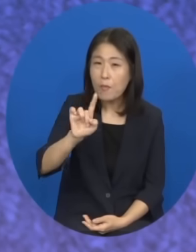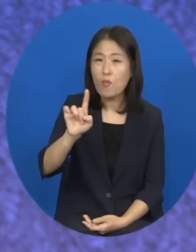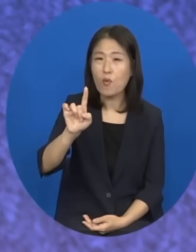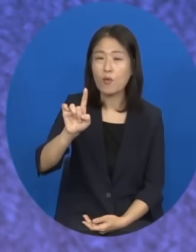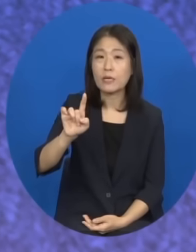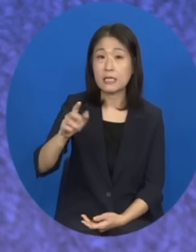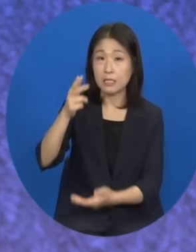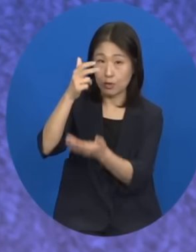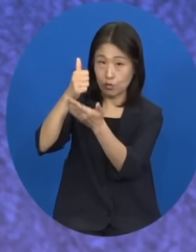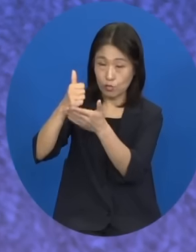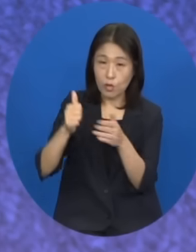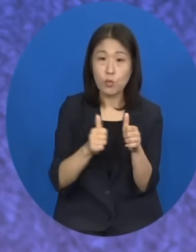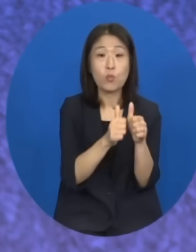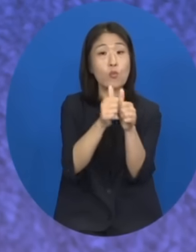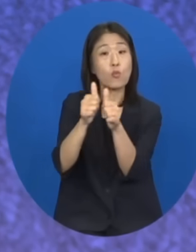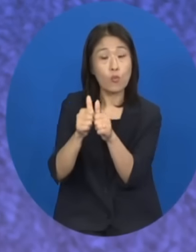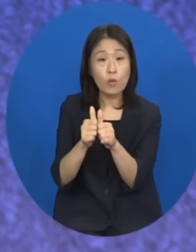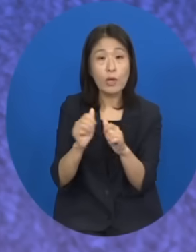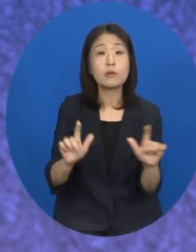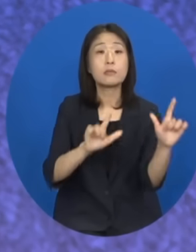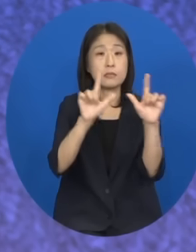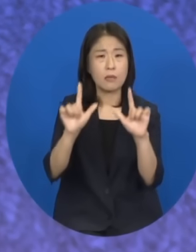주님과 동행하는 삶은 아주 쉽습니다.